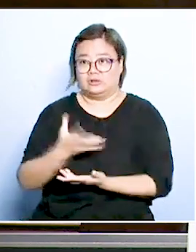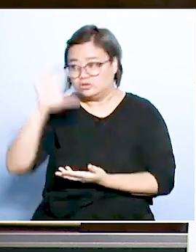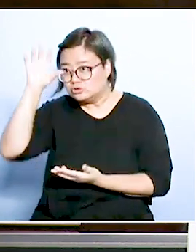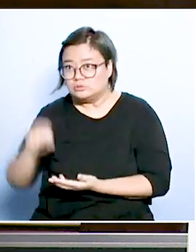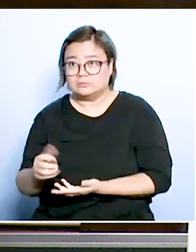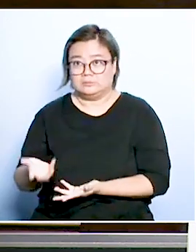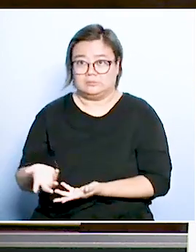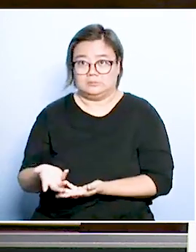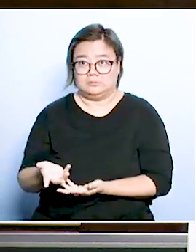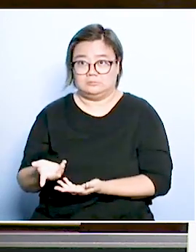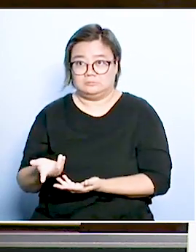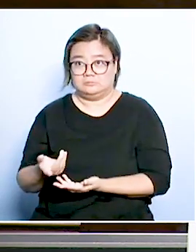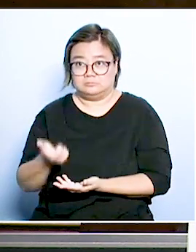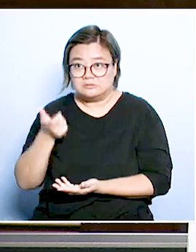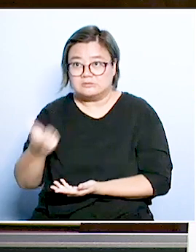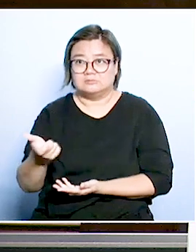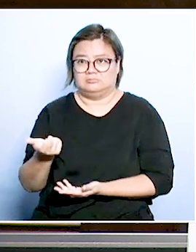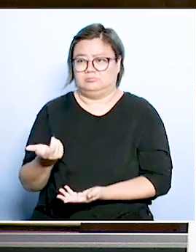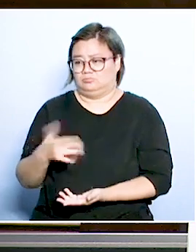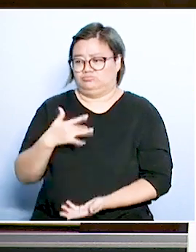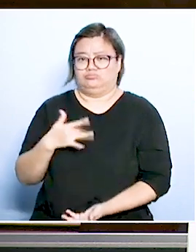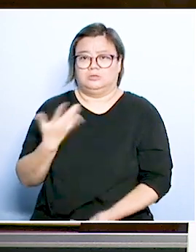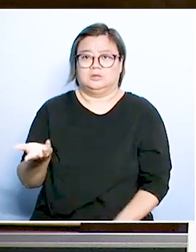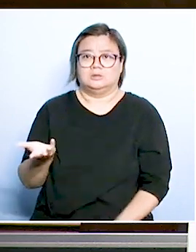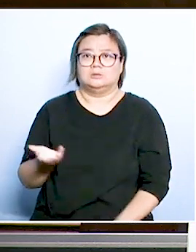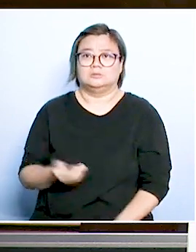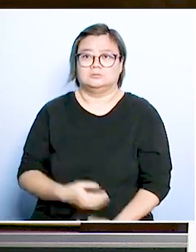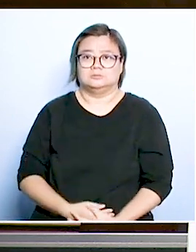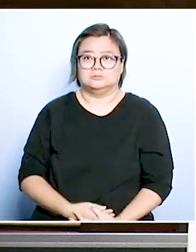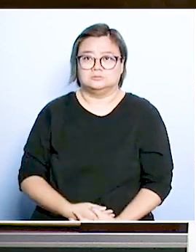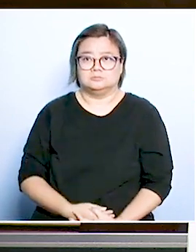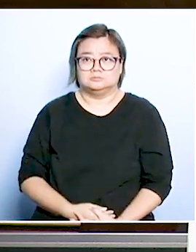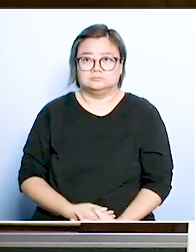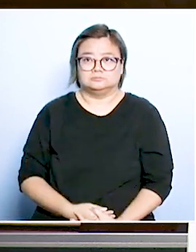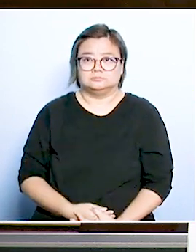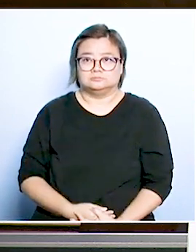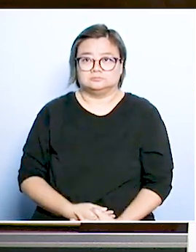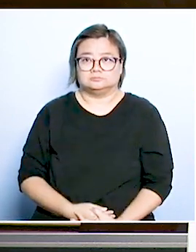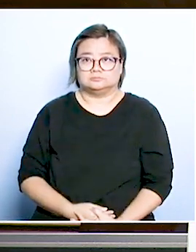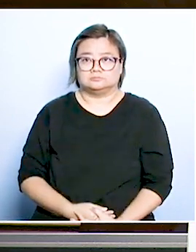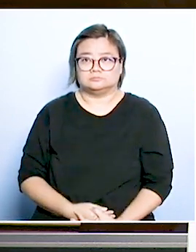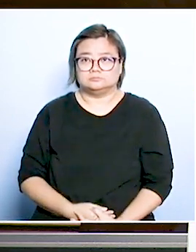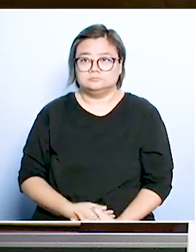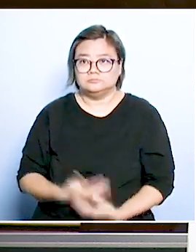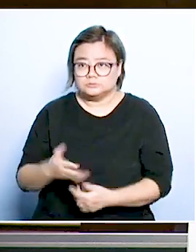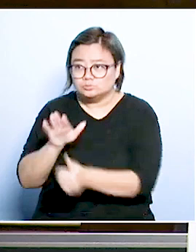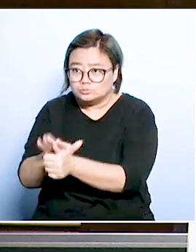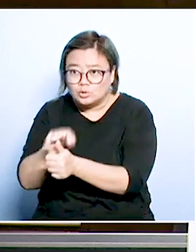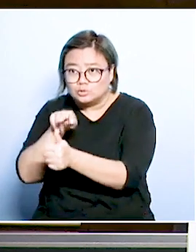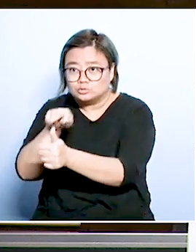照顧，同政府照顧啲嘢，俾翻2000-3000元佢，到到佢60至65歲嘅時